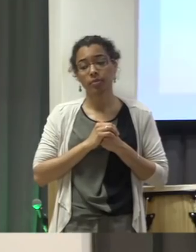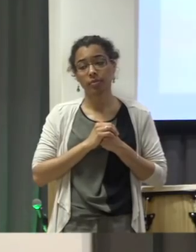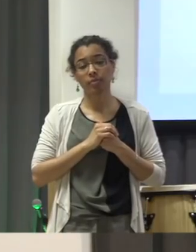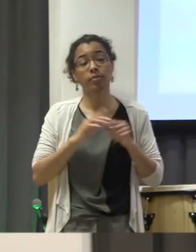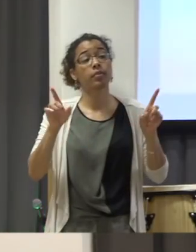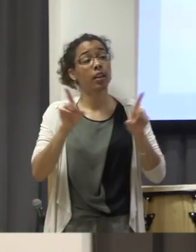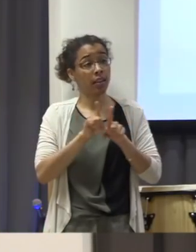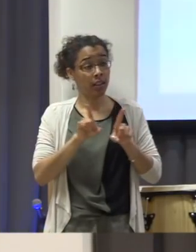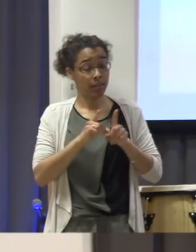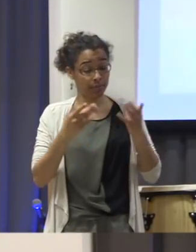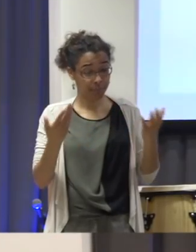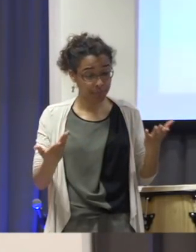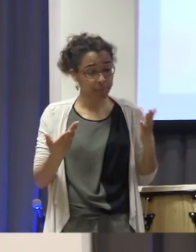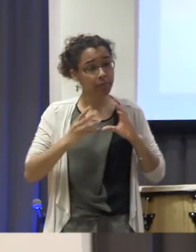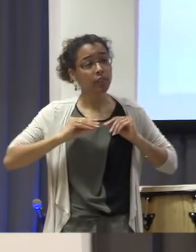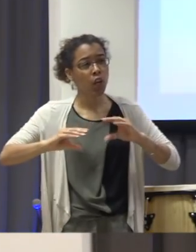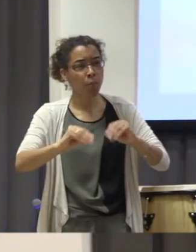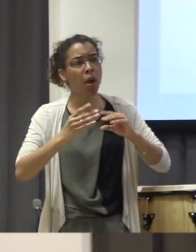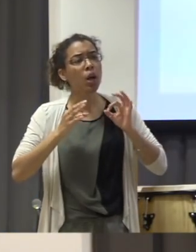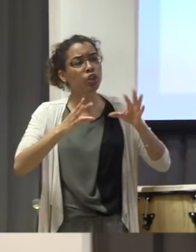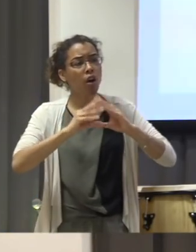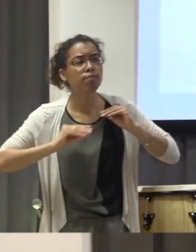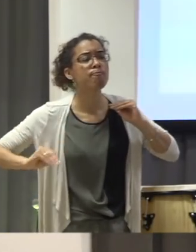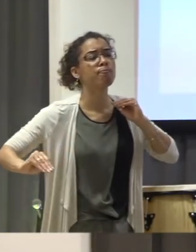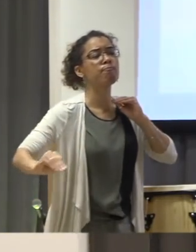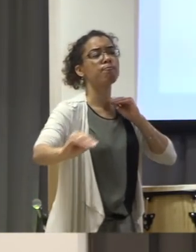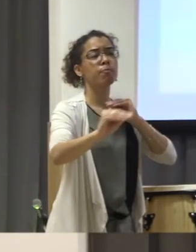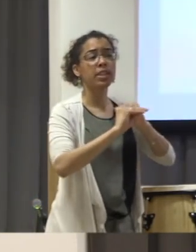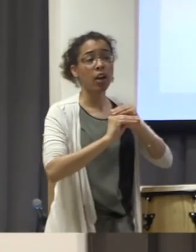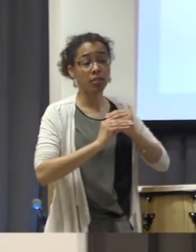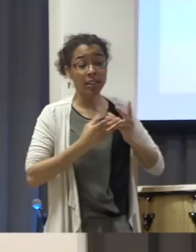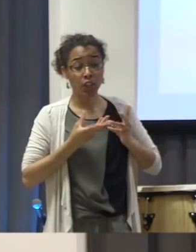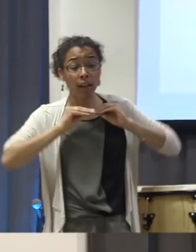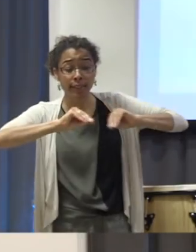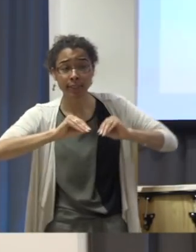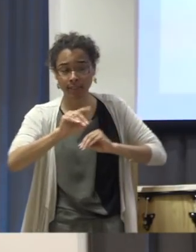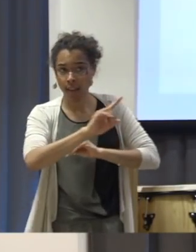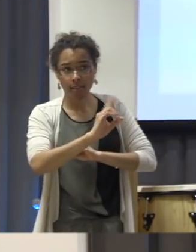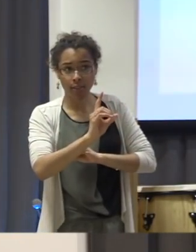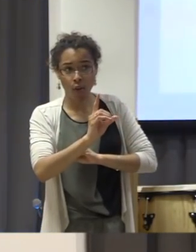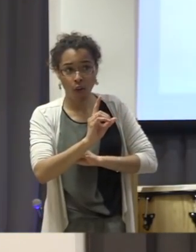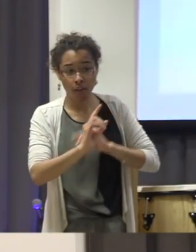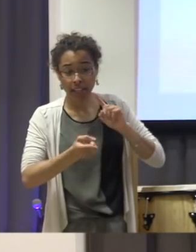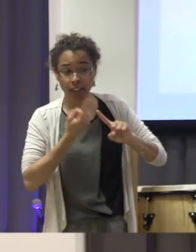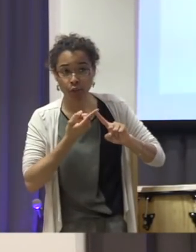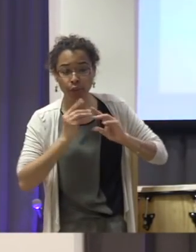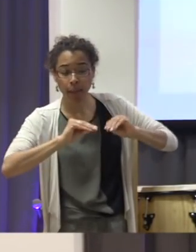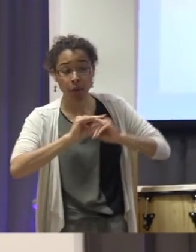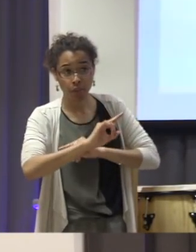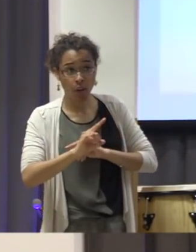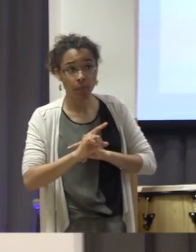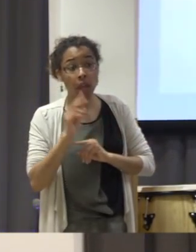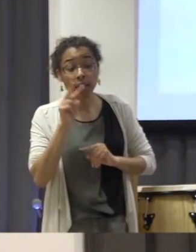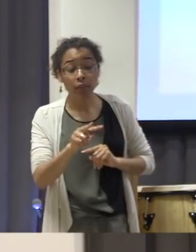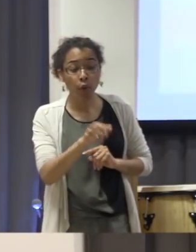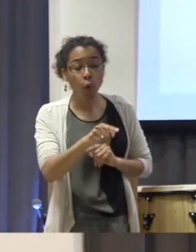Aussi, en éprouvant Israël dans le désert, il n'essayait pas d'apprendre quelque chose, mais voulait que le peuple se